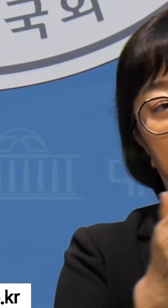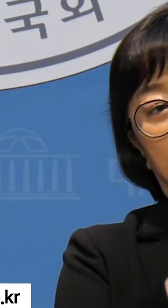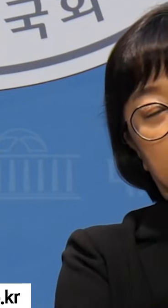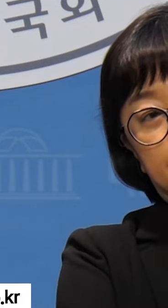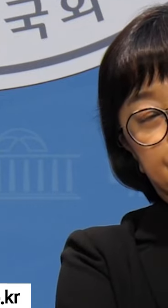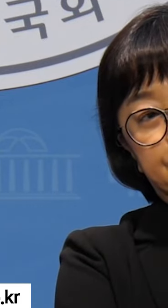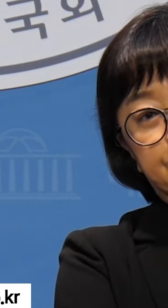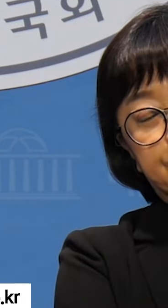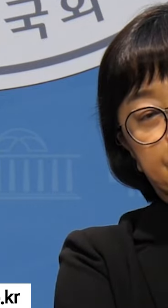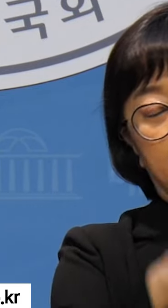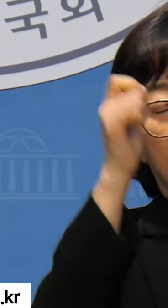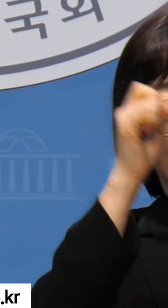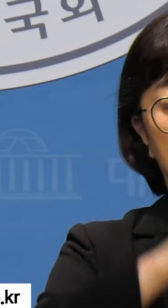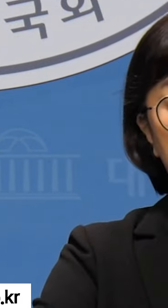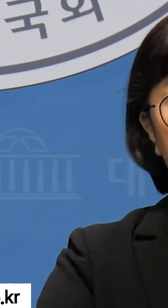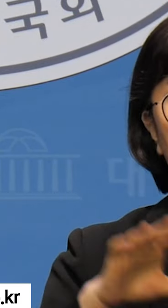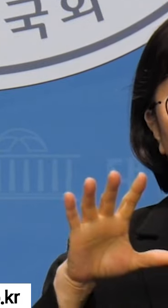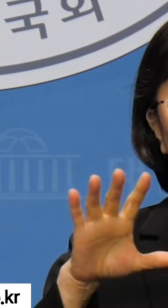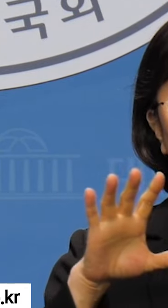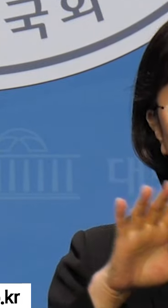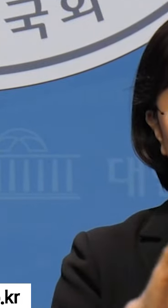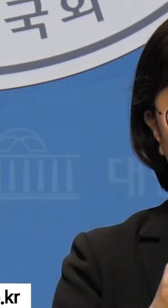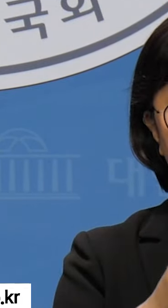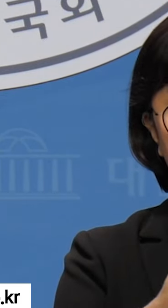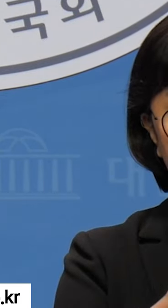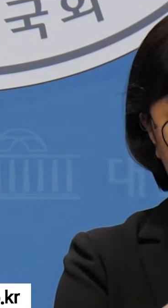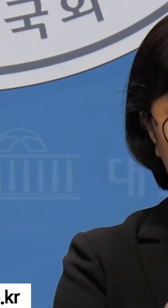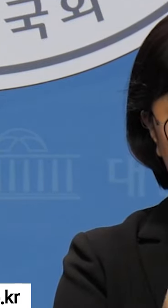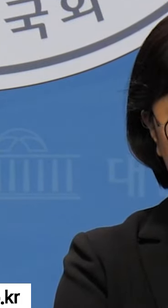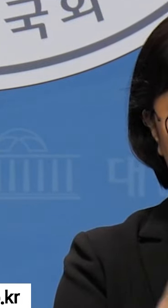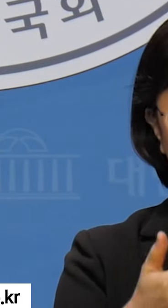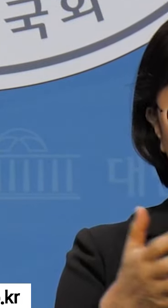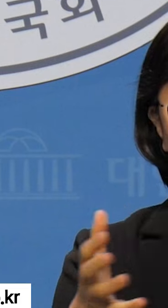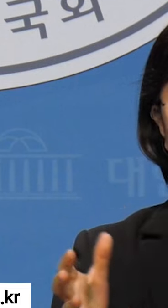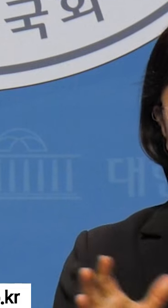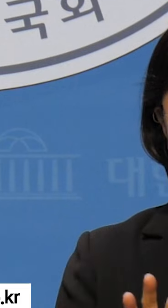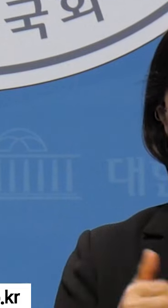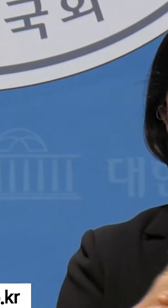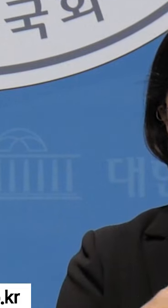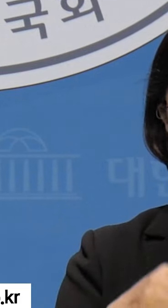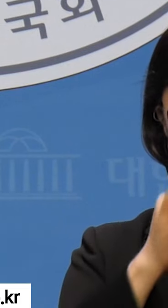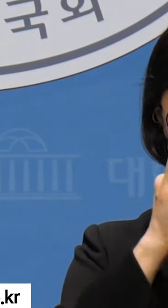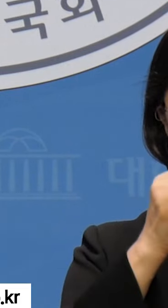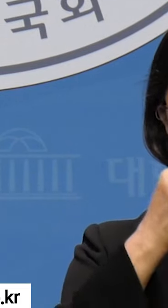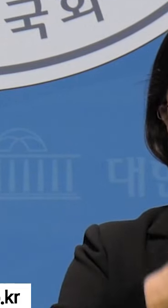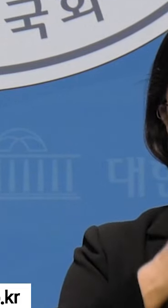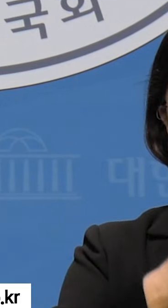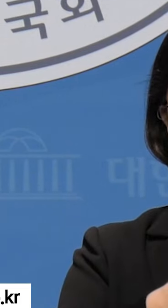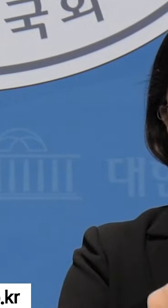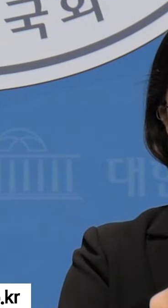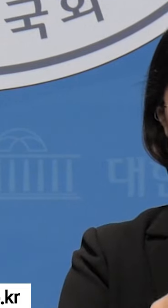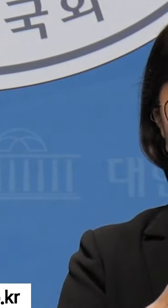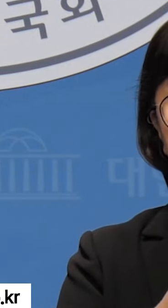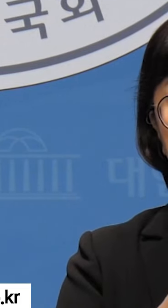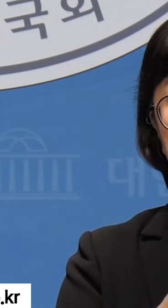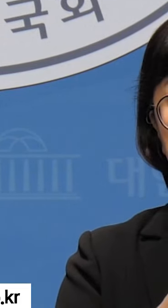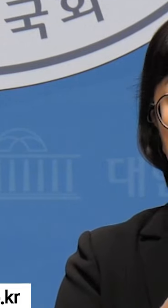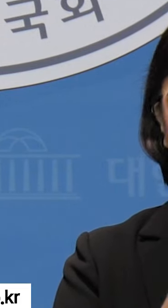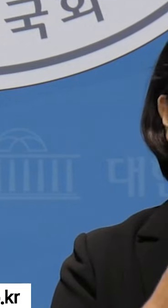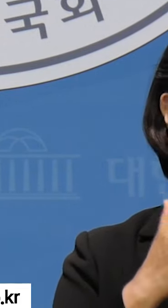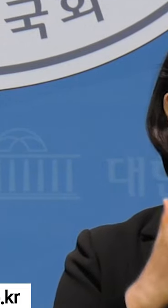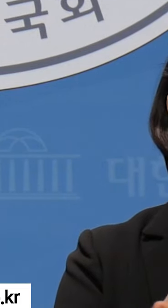대표의 체포동의안 표결 당시 당 통합기구를 만들 것을 제안하며 부결시키자고